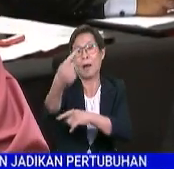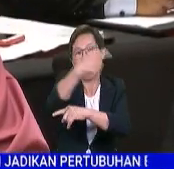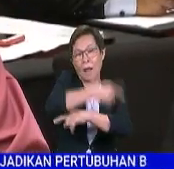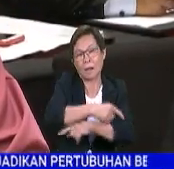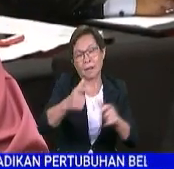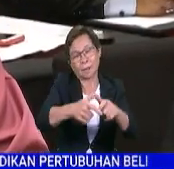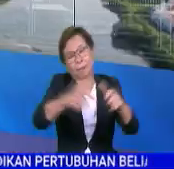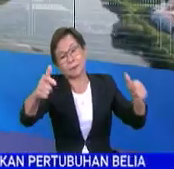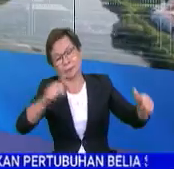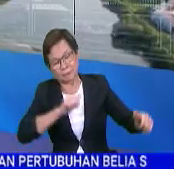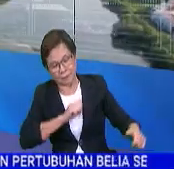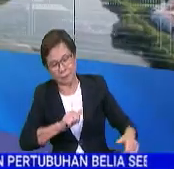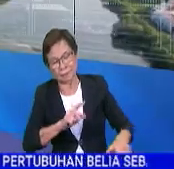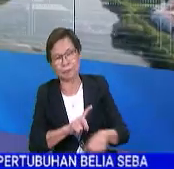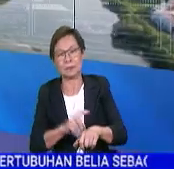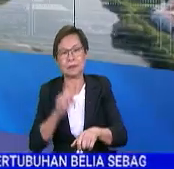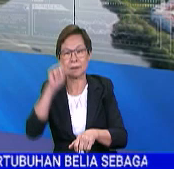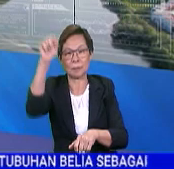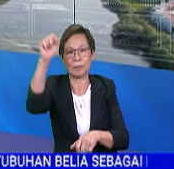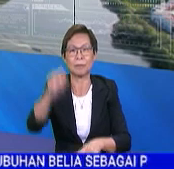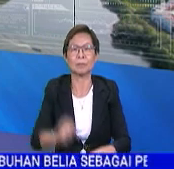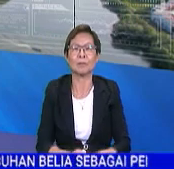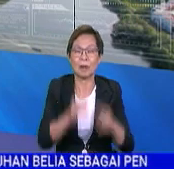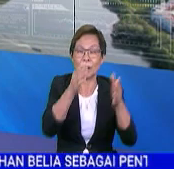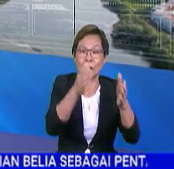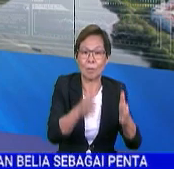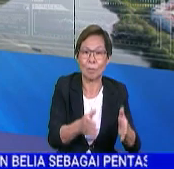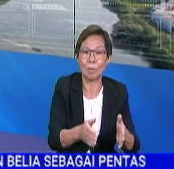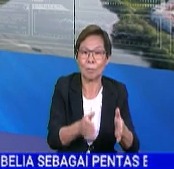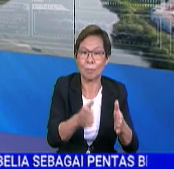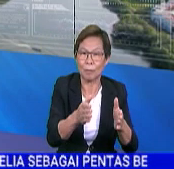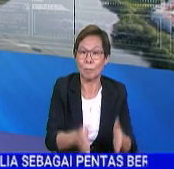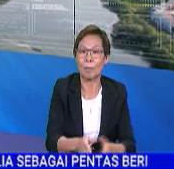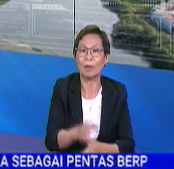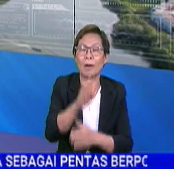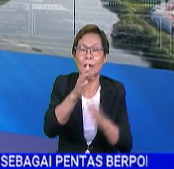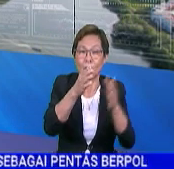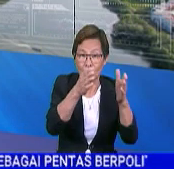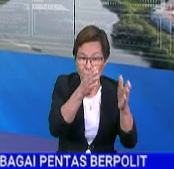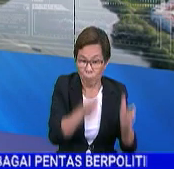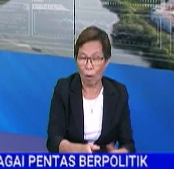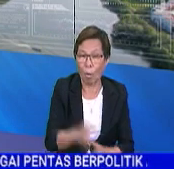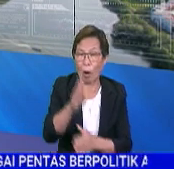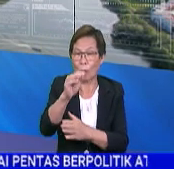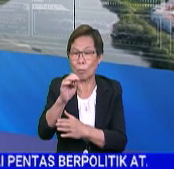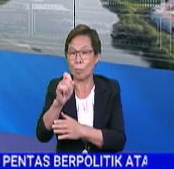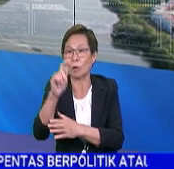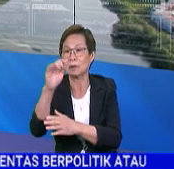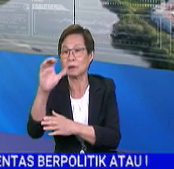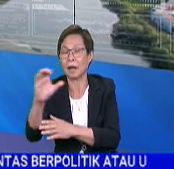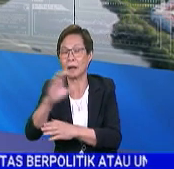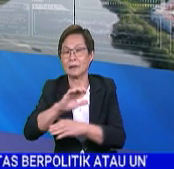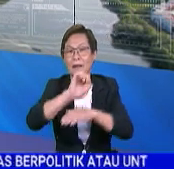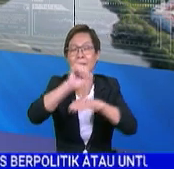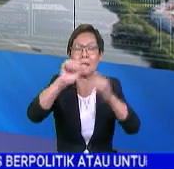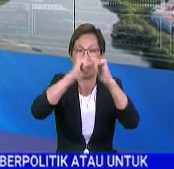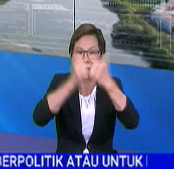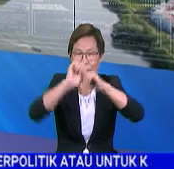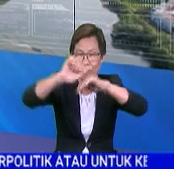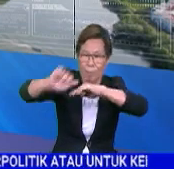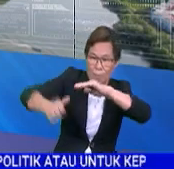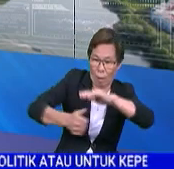di Sabah warga Kementerian pelancongan kebudayaan dan alam sekitar serta agensi di bawahnya